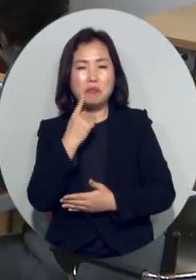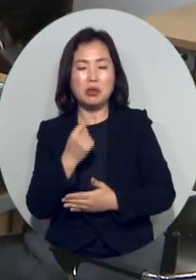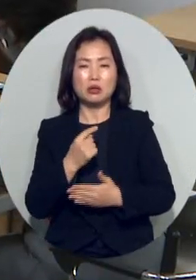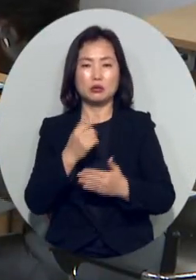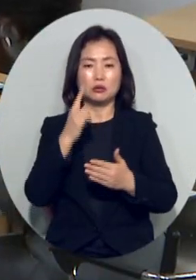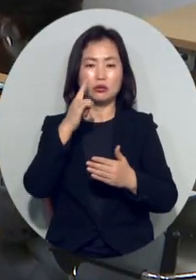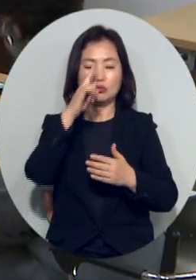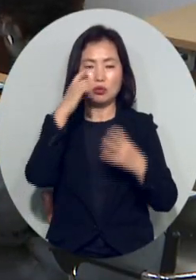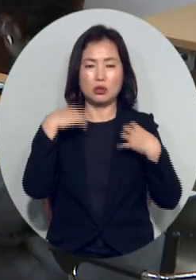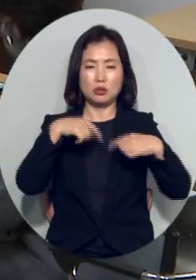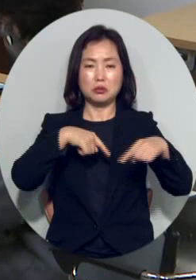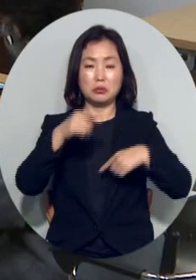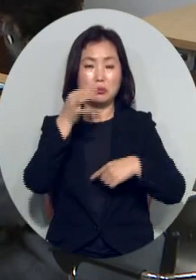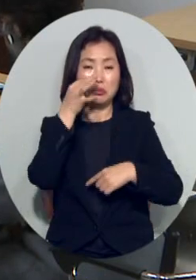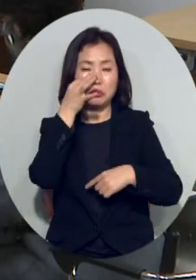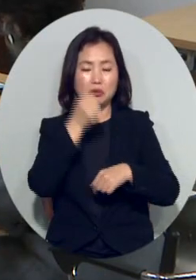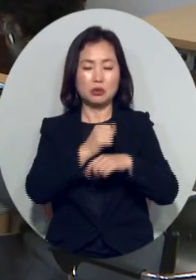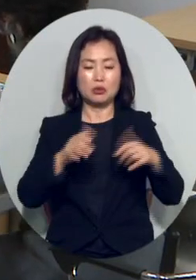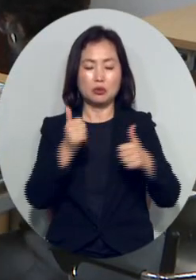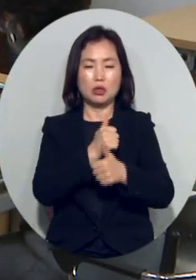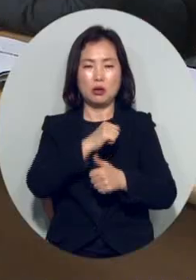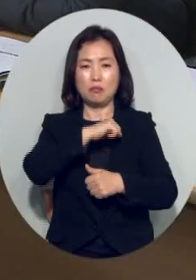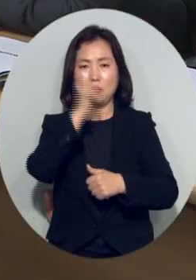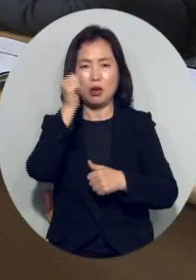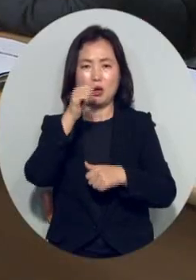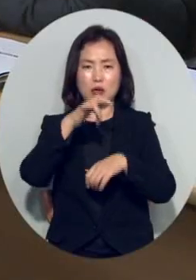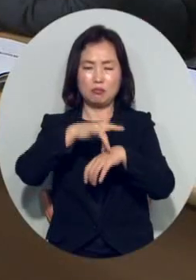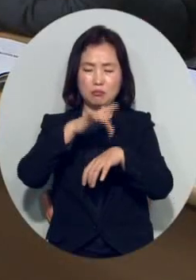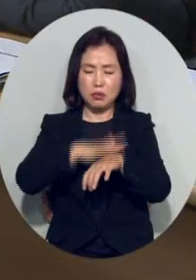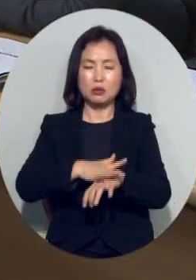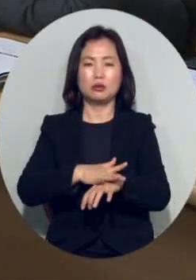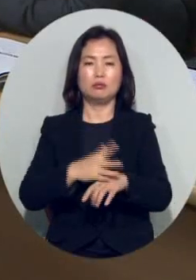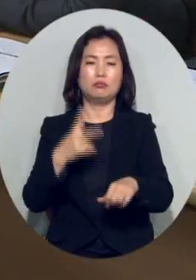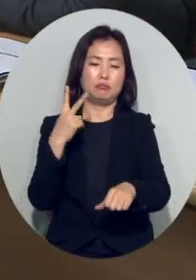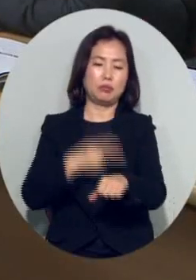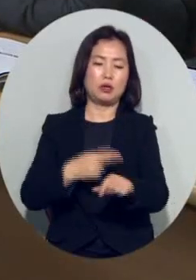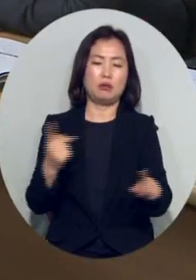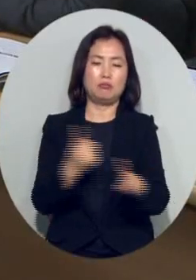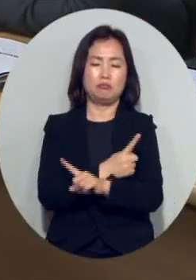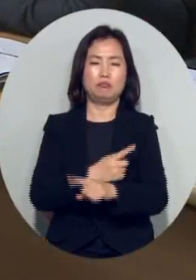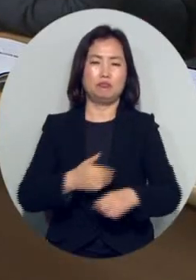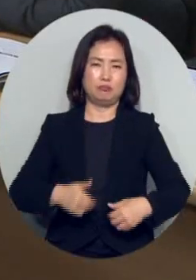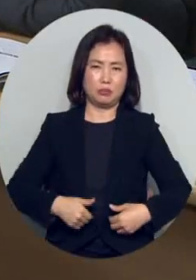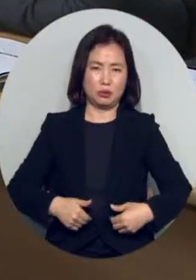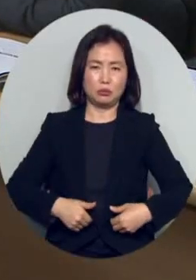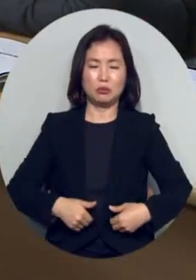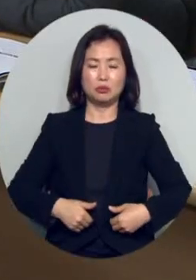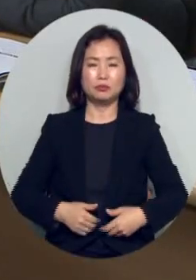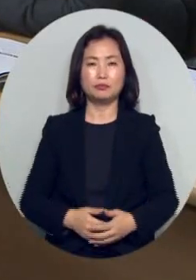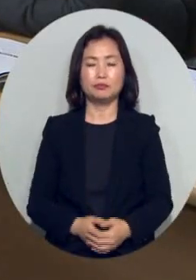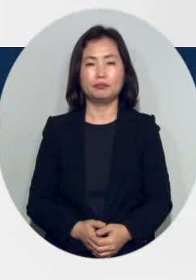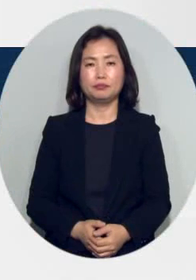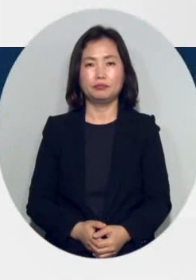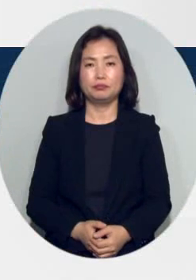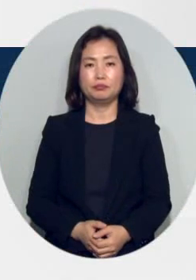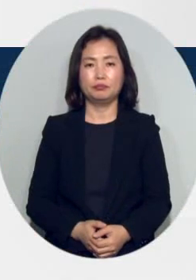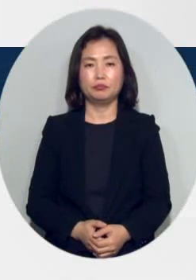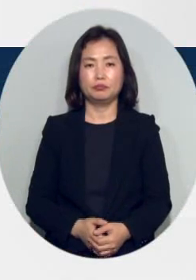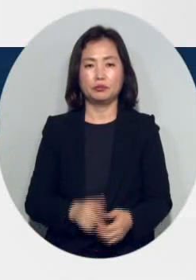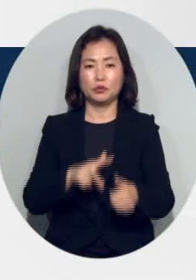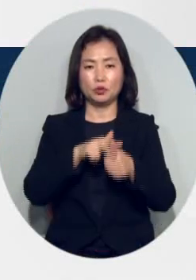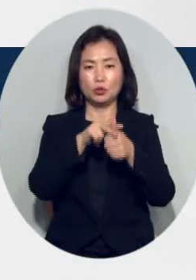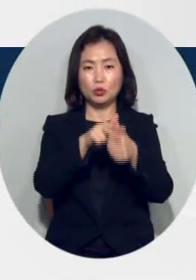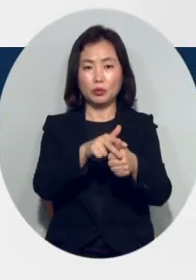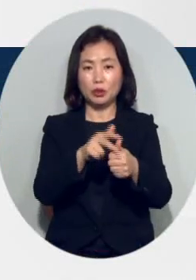사람들이 국회의원 자리를 꿰차 온 악습을 근절 시킬 때가 됐다는 목소리가 나오고 있습니다 부부에